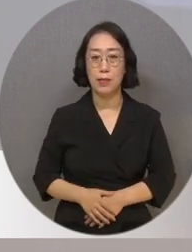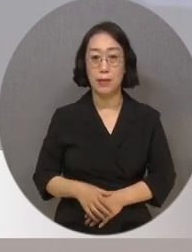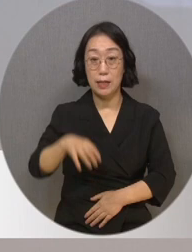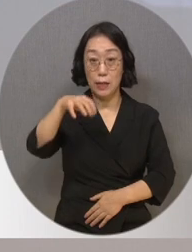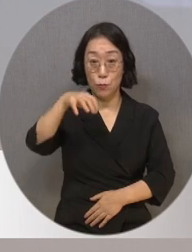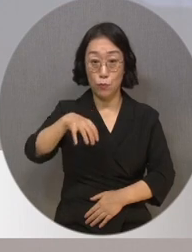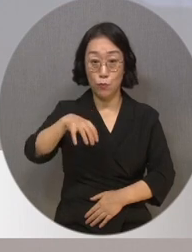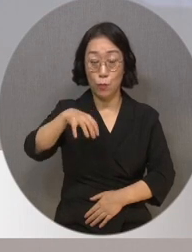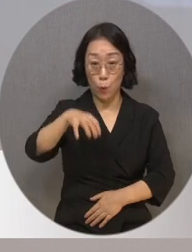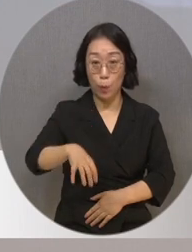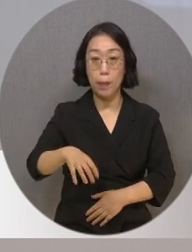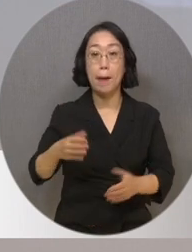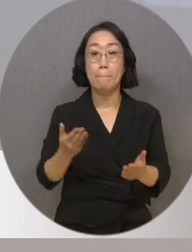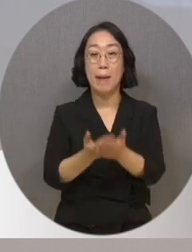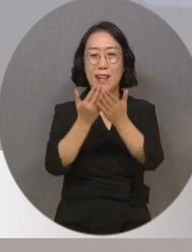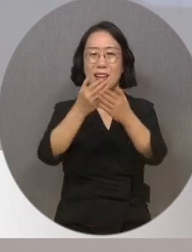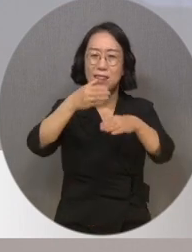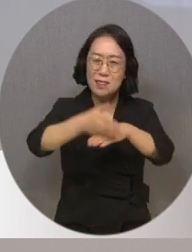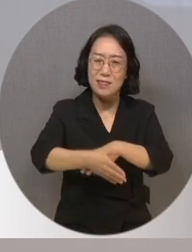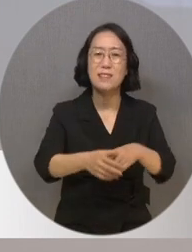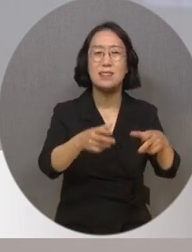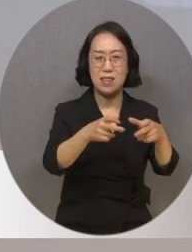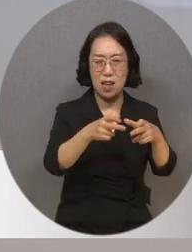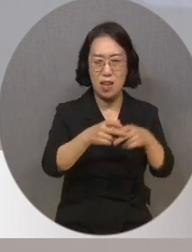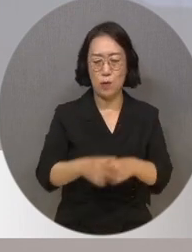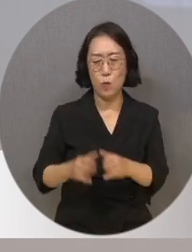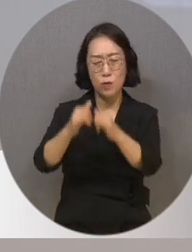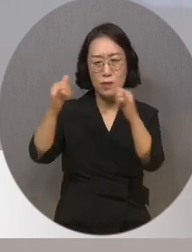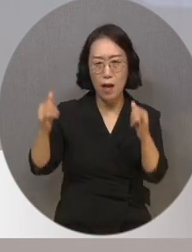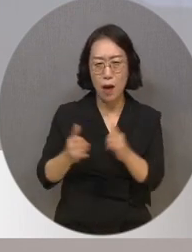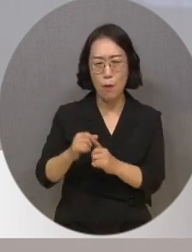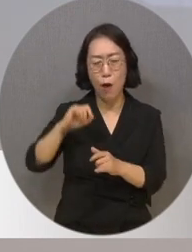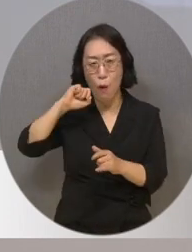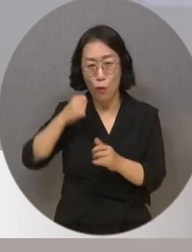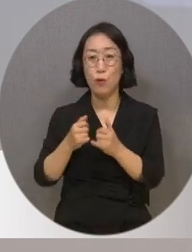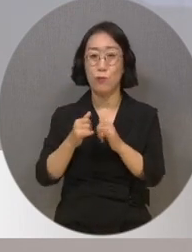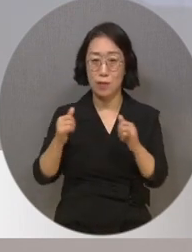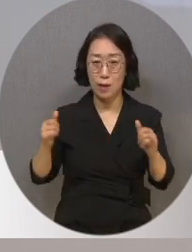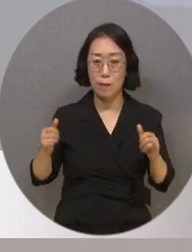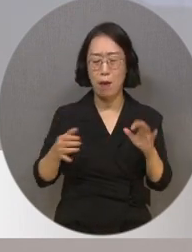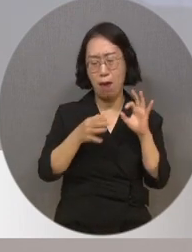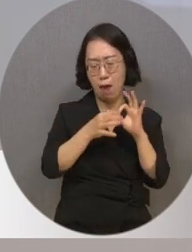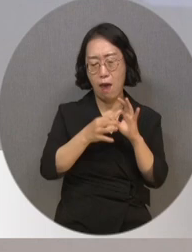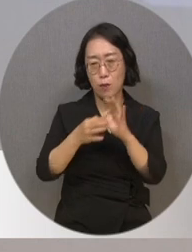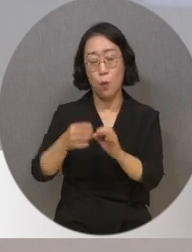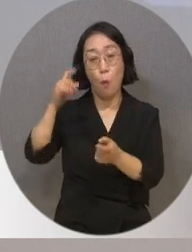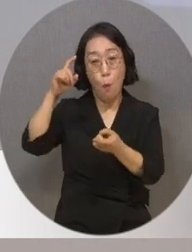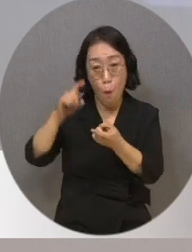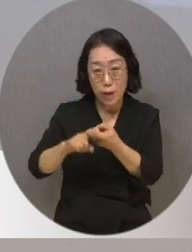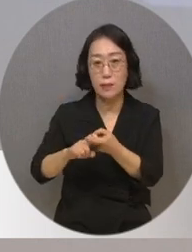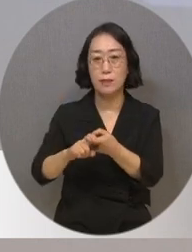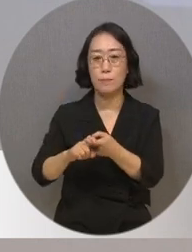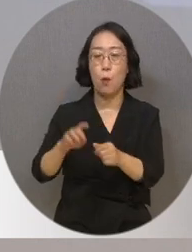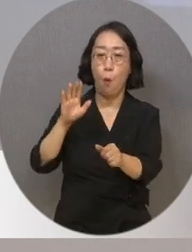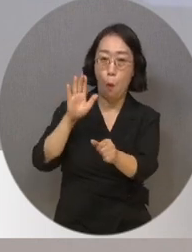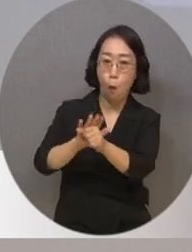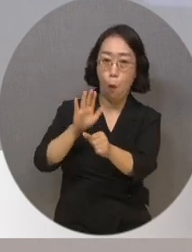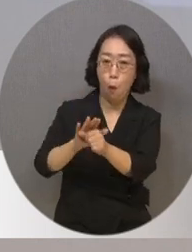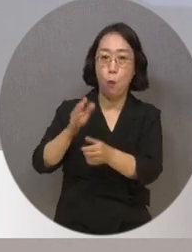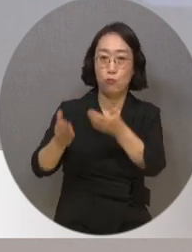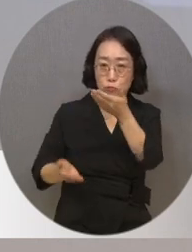캠코는 발달장애인 등 사회 소외계층에 대한 지속적인 관심과 지원을